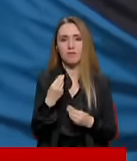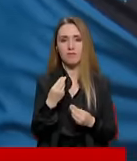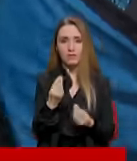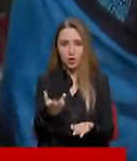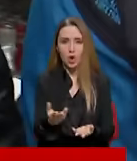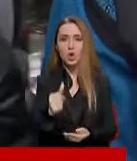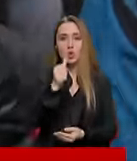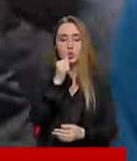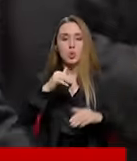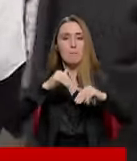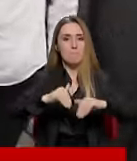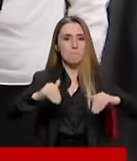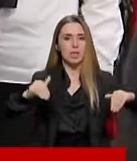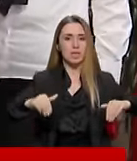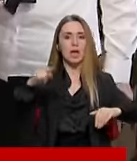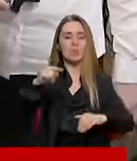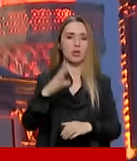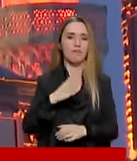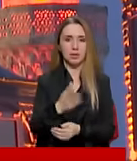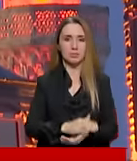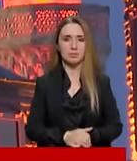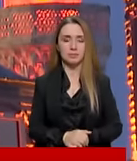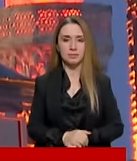su ve Pide de bu